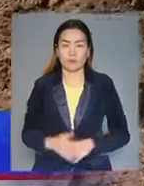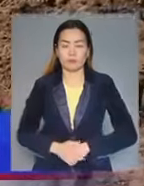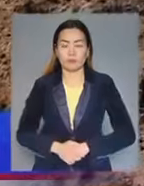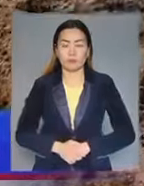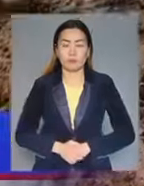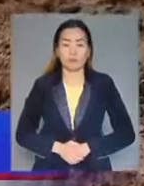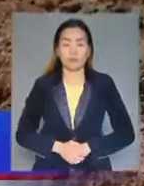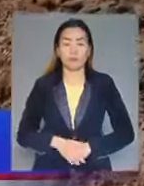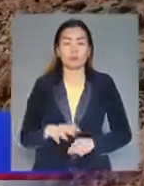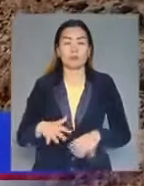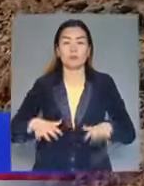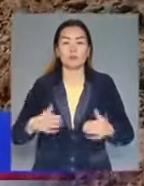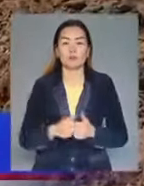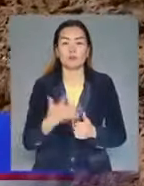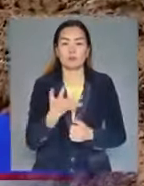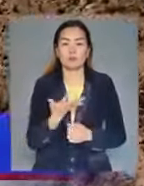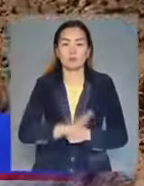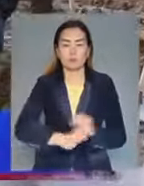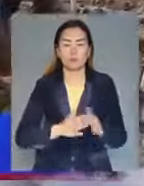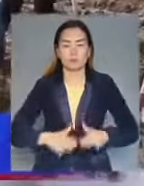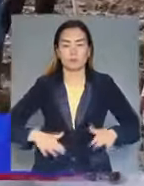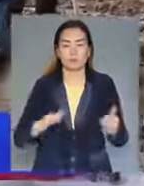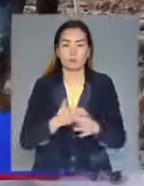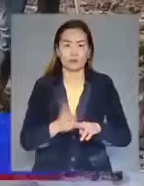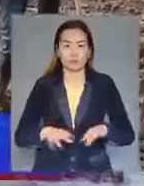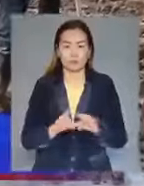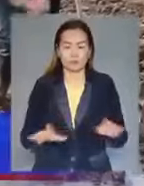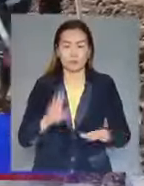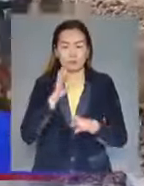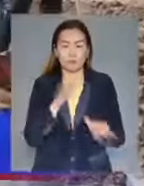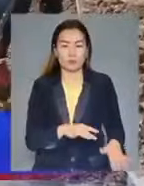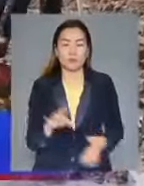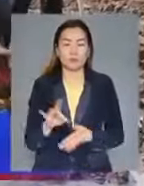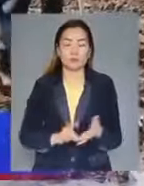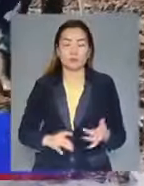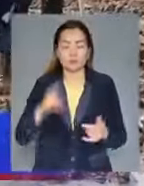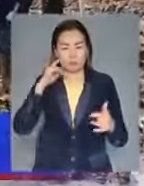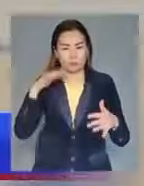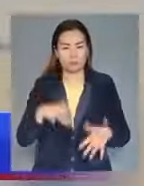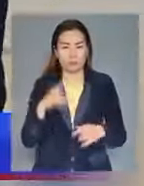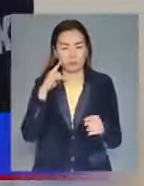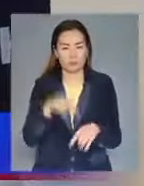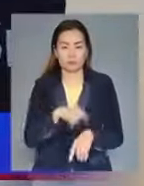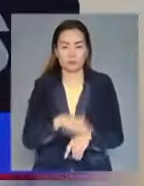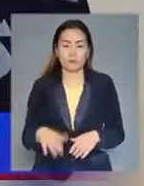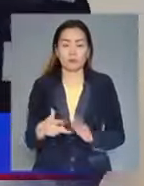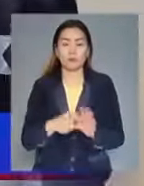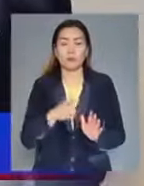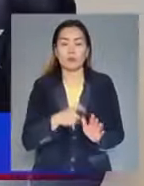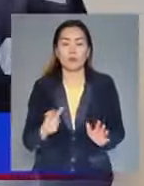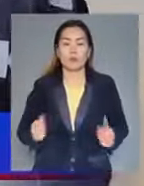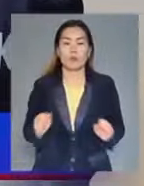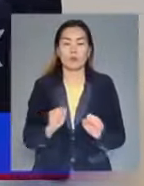осы. Іргедегі сайда орналасқан 5 үй суға кеткен. Тұрғындардың сөзінше ағынды судың лезде кеп қалған байқамай қалдық дейді. Тез арада 8